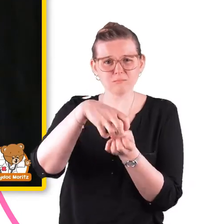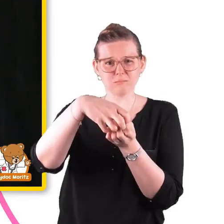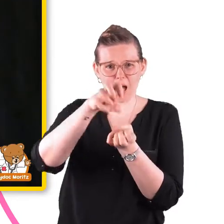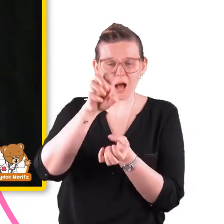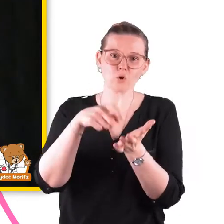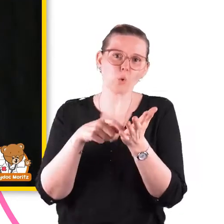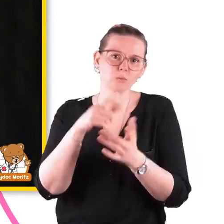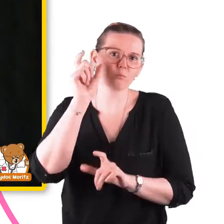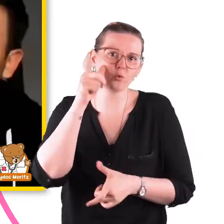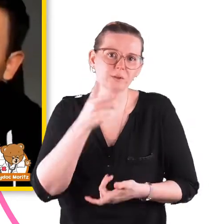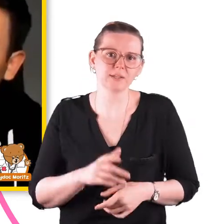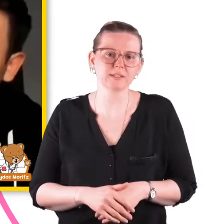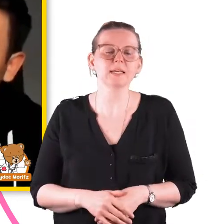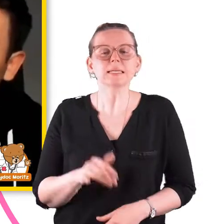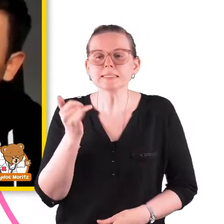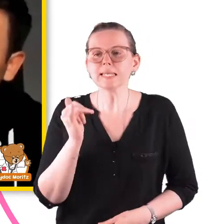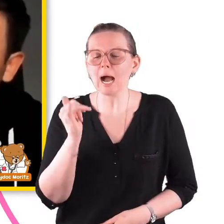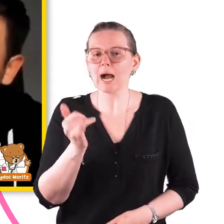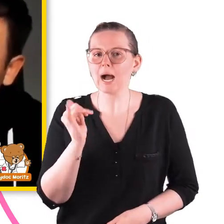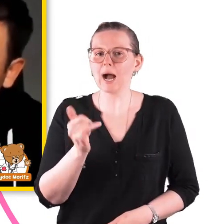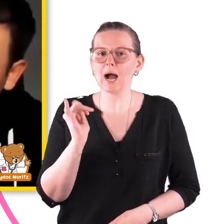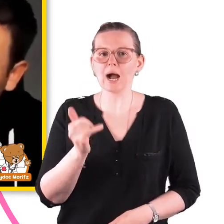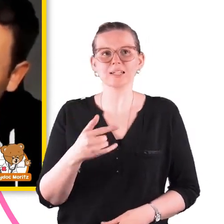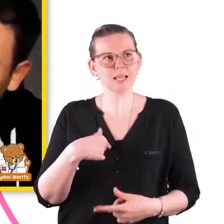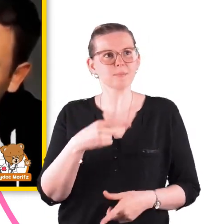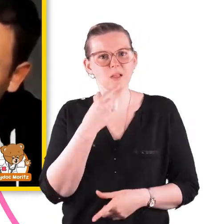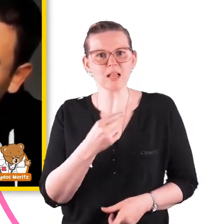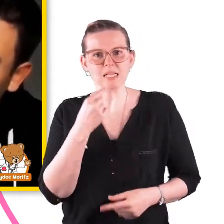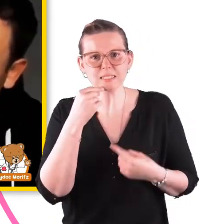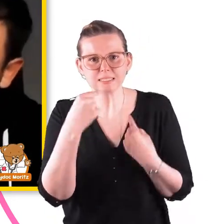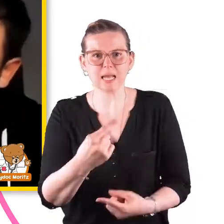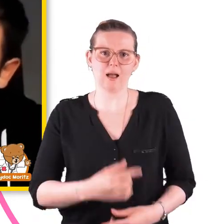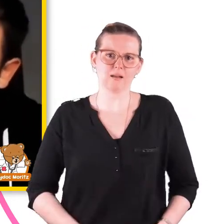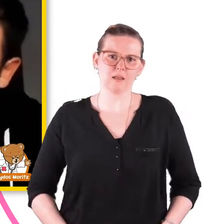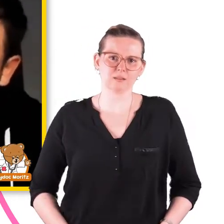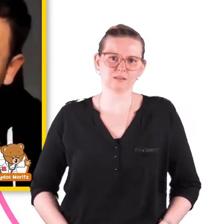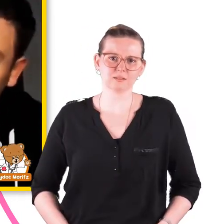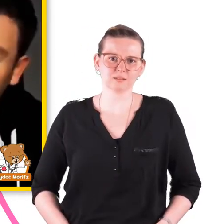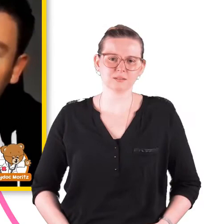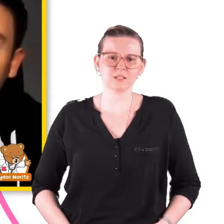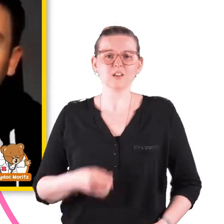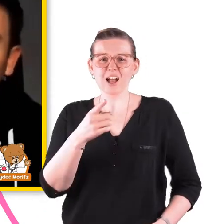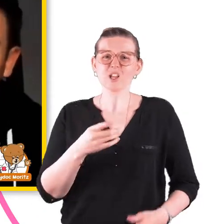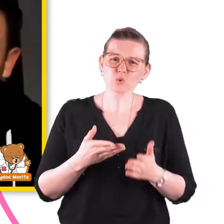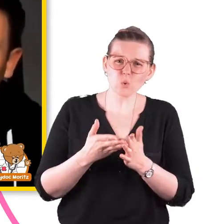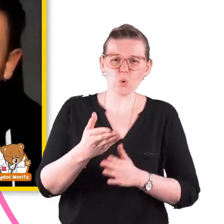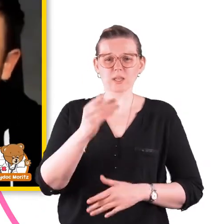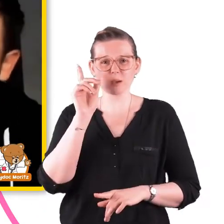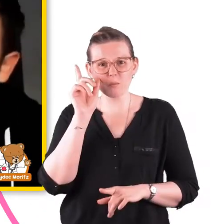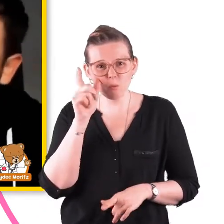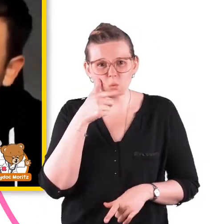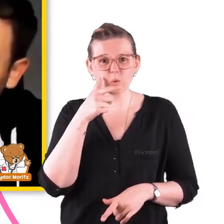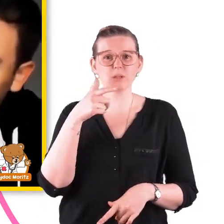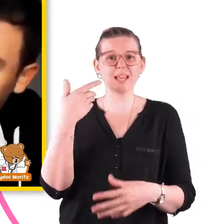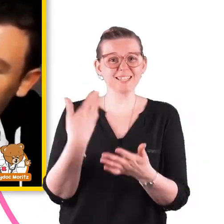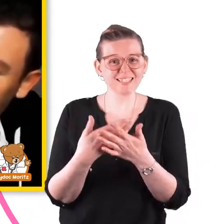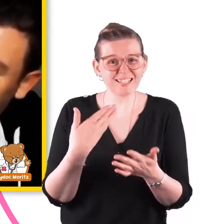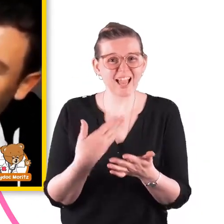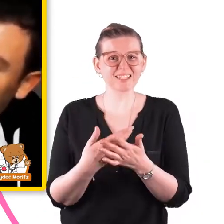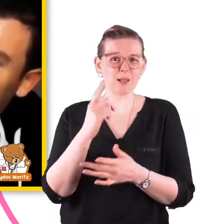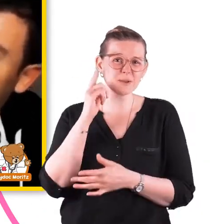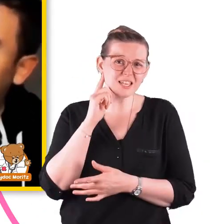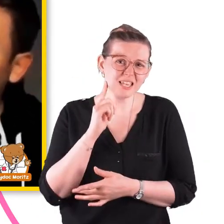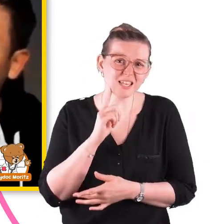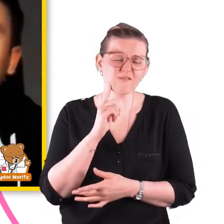müde ist. Ja, das wollte ich doch auch noch sagen. Weil sie ständig müde ist, schmerzen